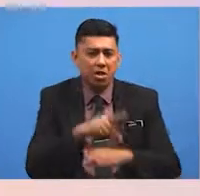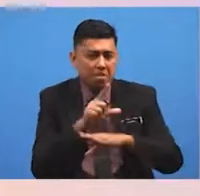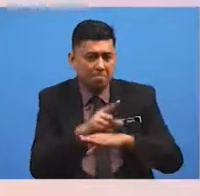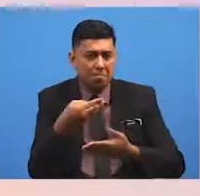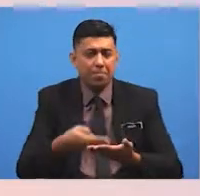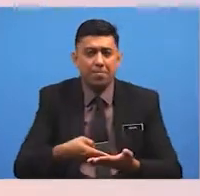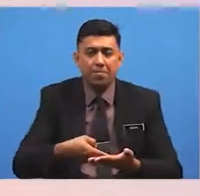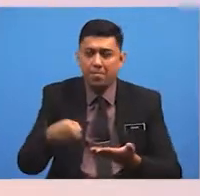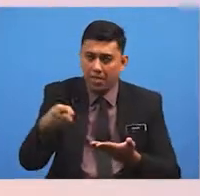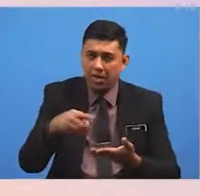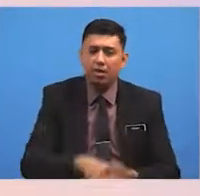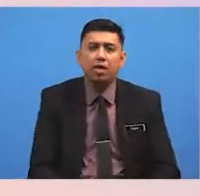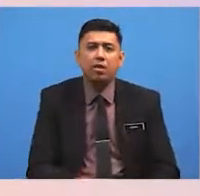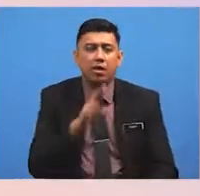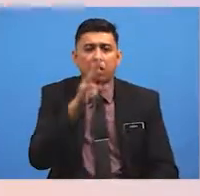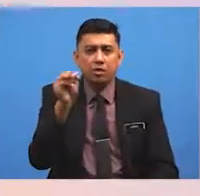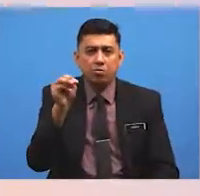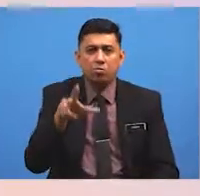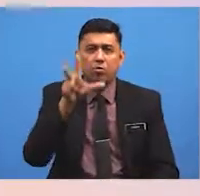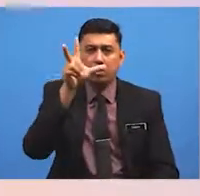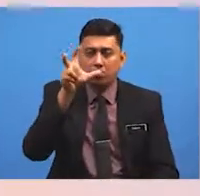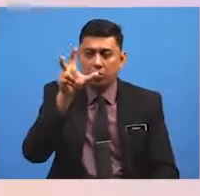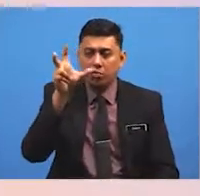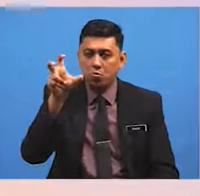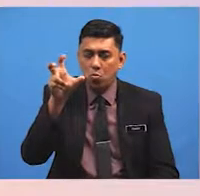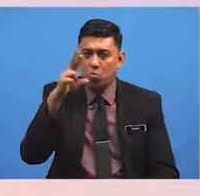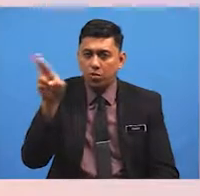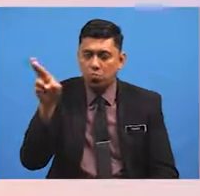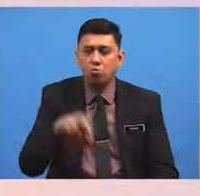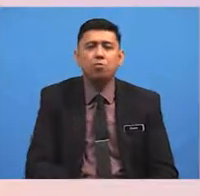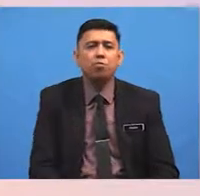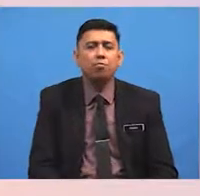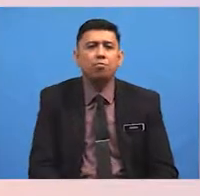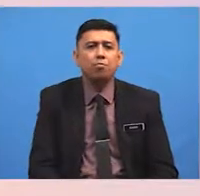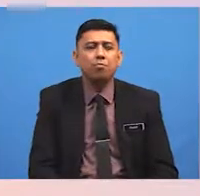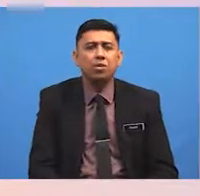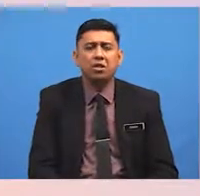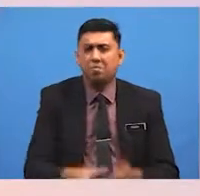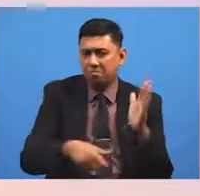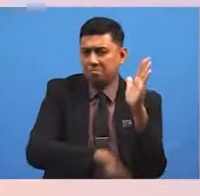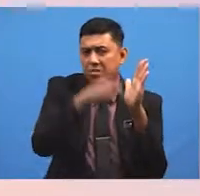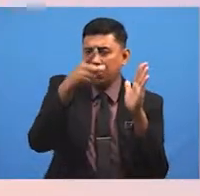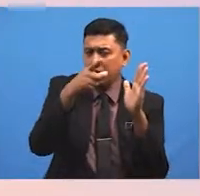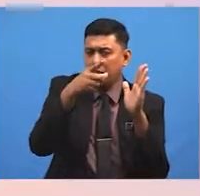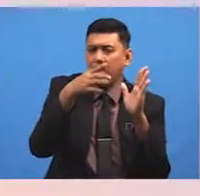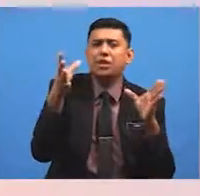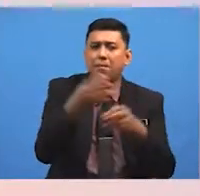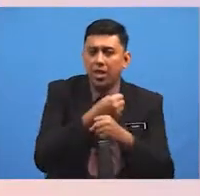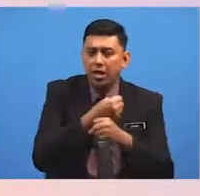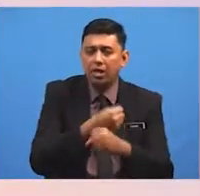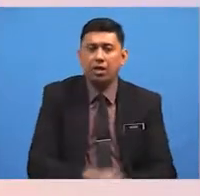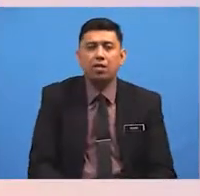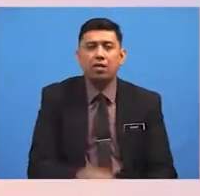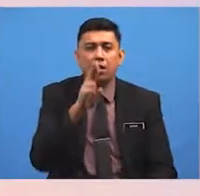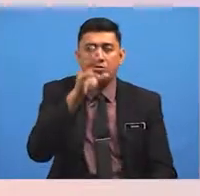pembayaran-pembayaran rm30 ribu rupiah jadi lebih hanya diperoleh ialah